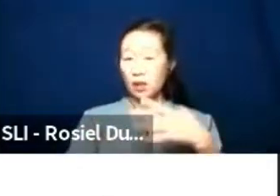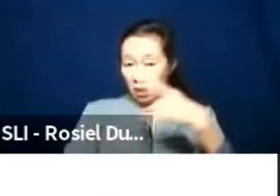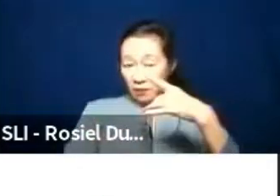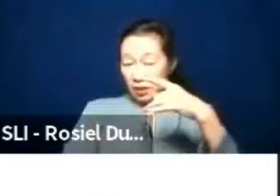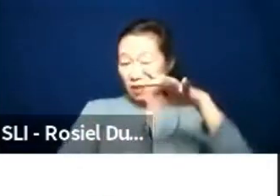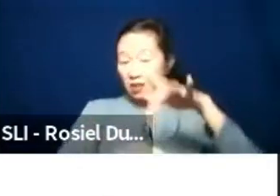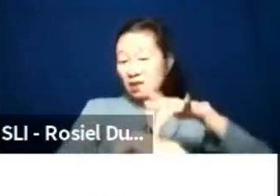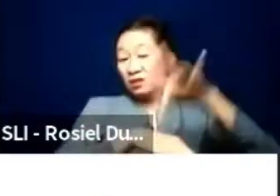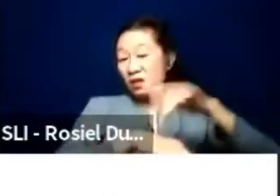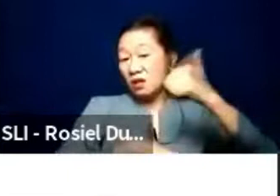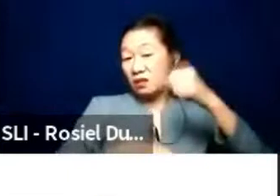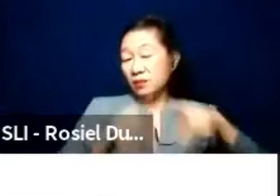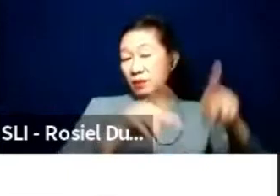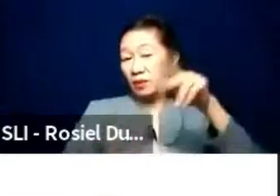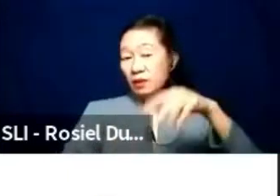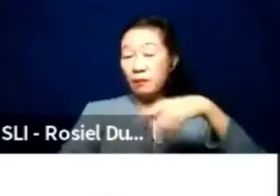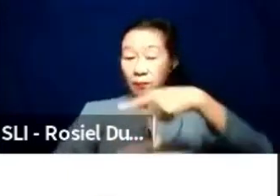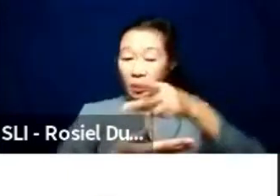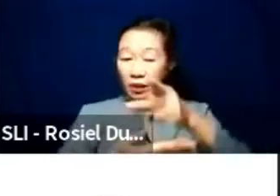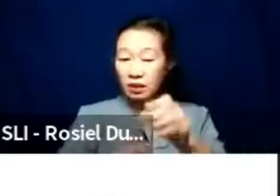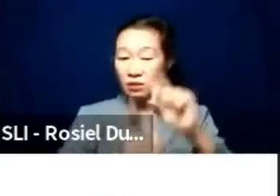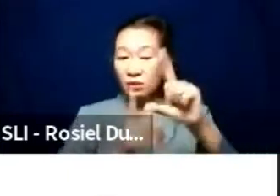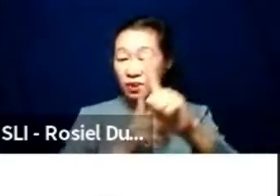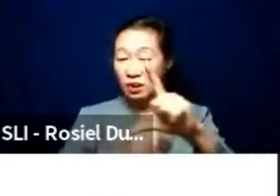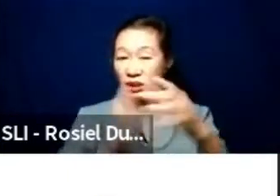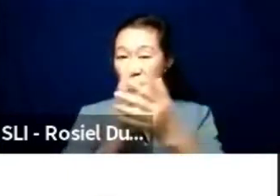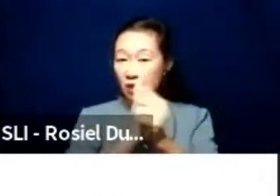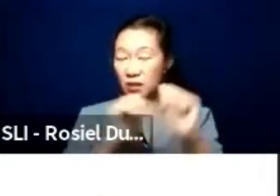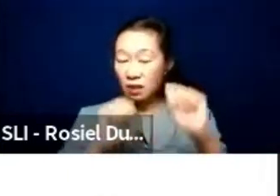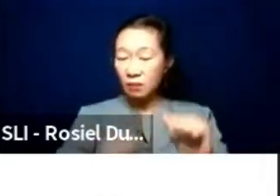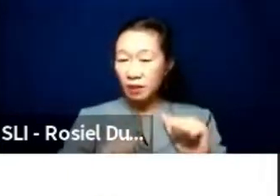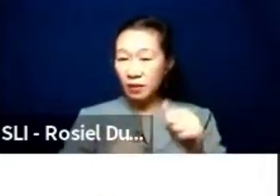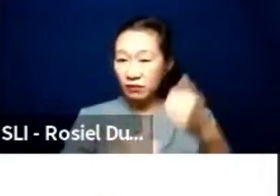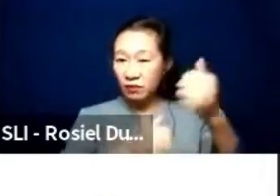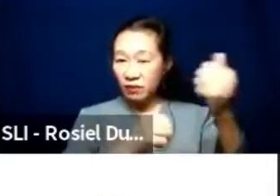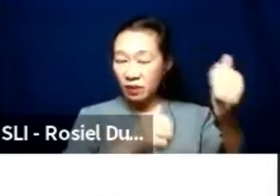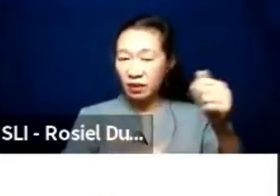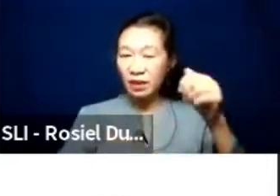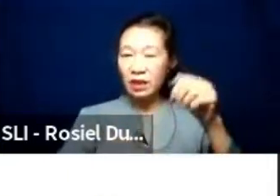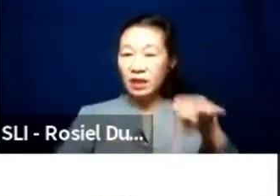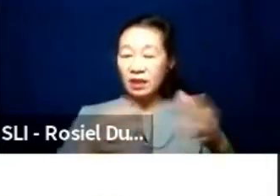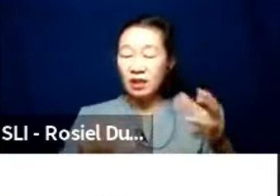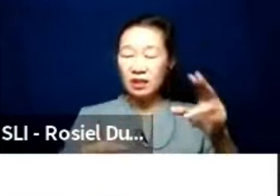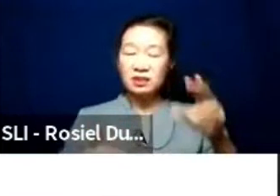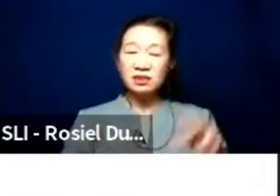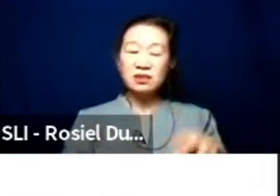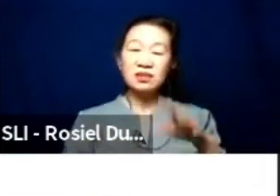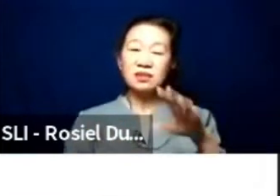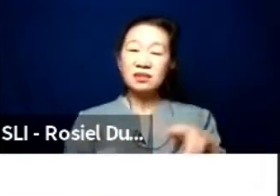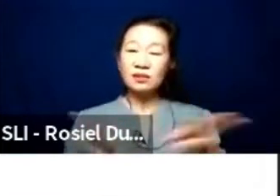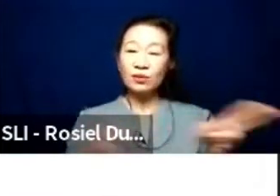Those are part of social skills. No? Kaya niya bang mag-follow ng classroom or school rules